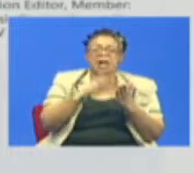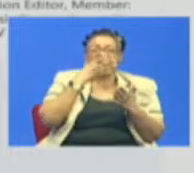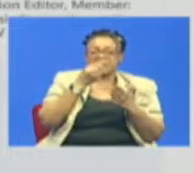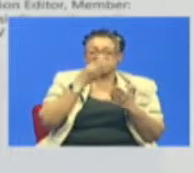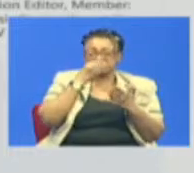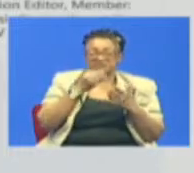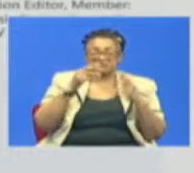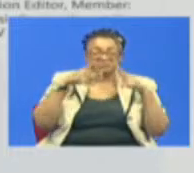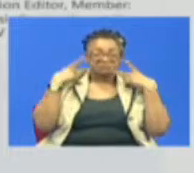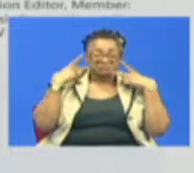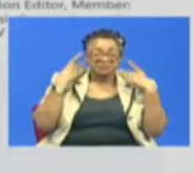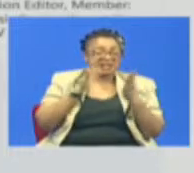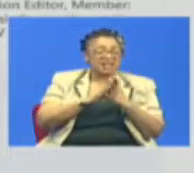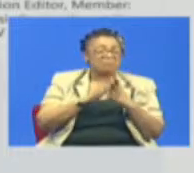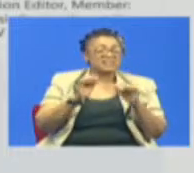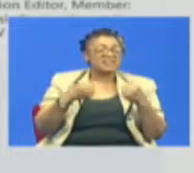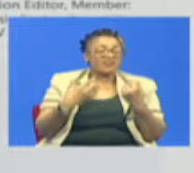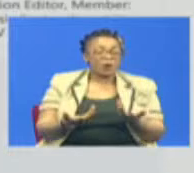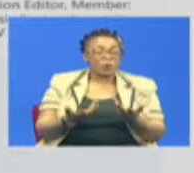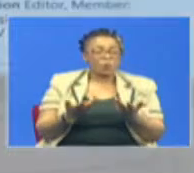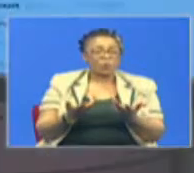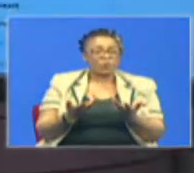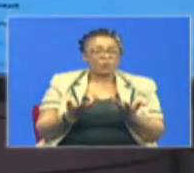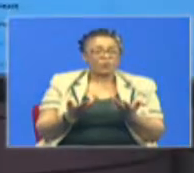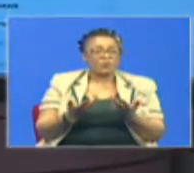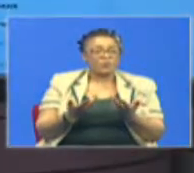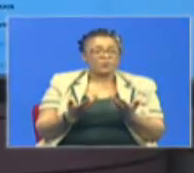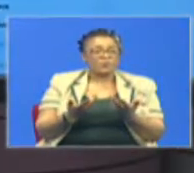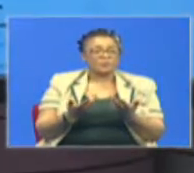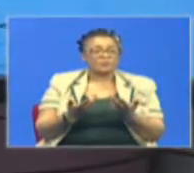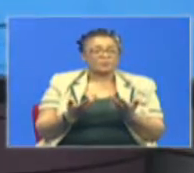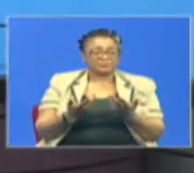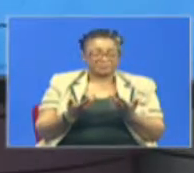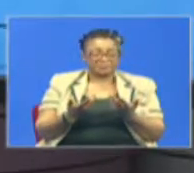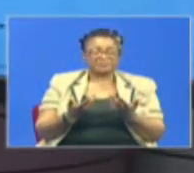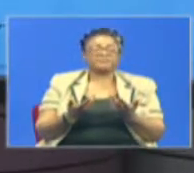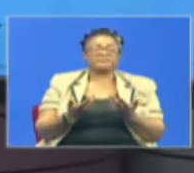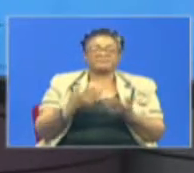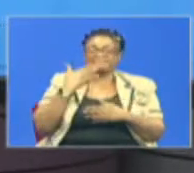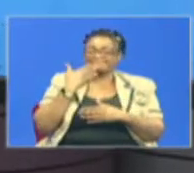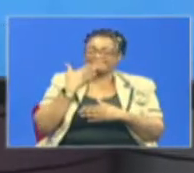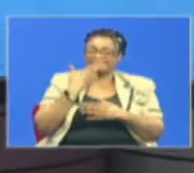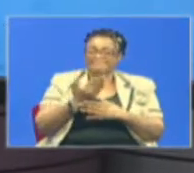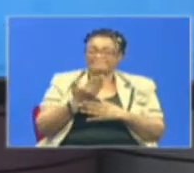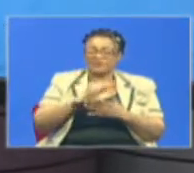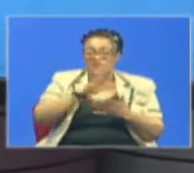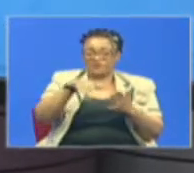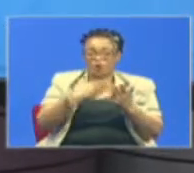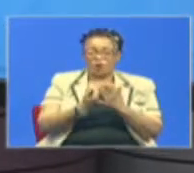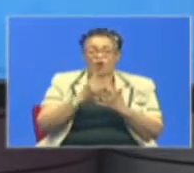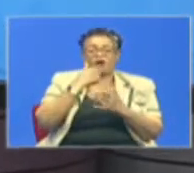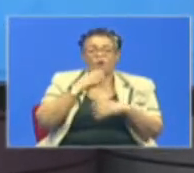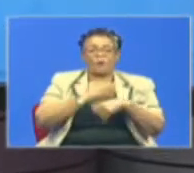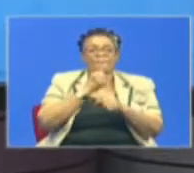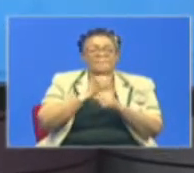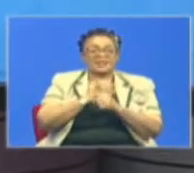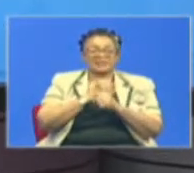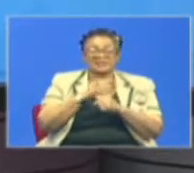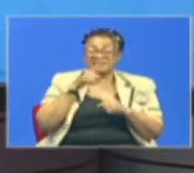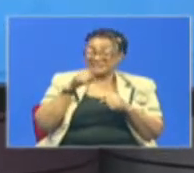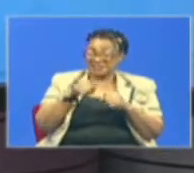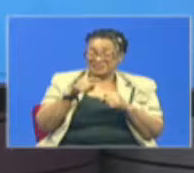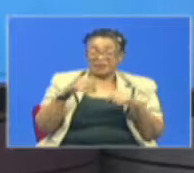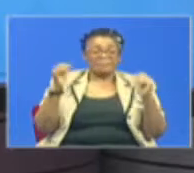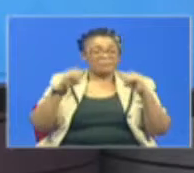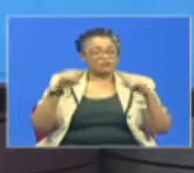watawezana? Ninapinga hili kabisa. Naam, shukrani za dhati kwa wote waliochangia katika swali letu